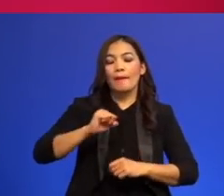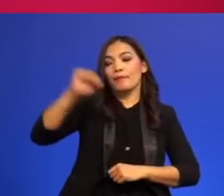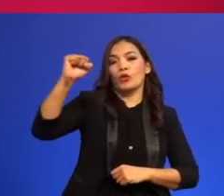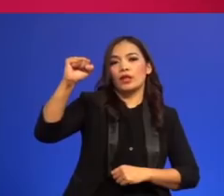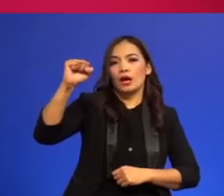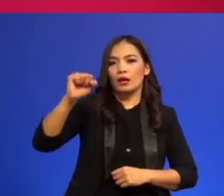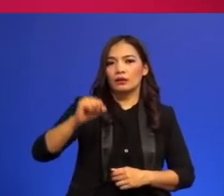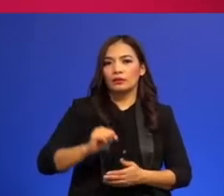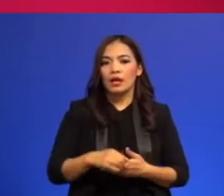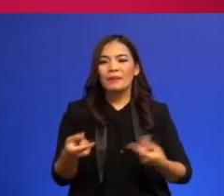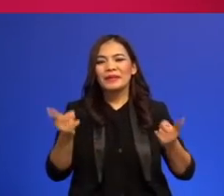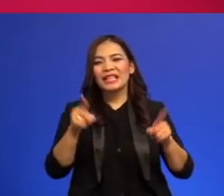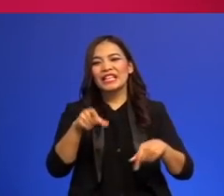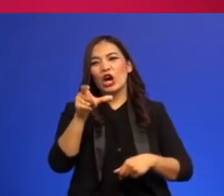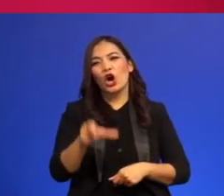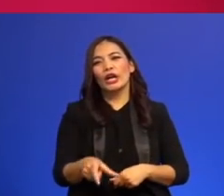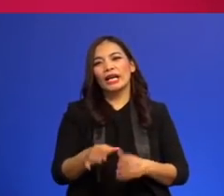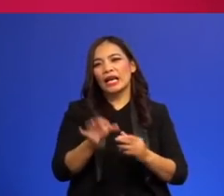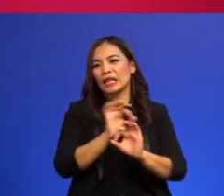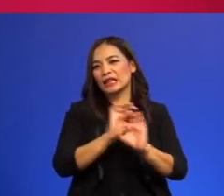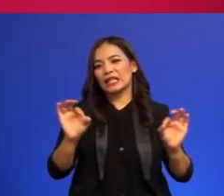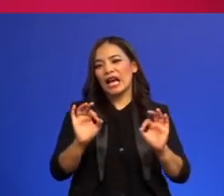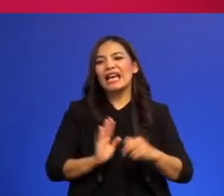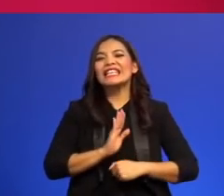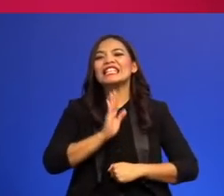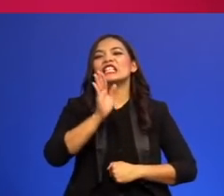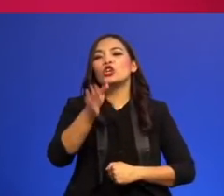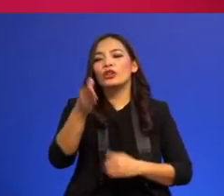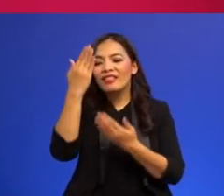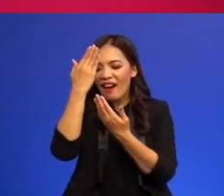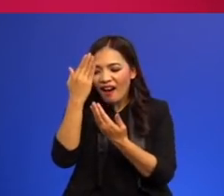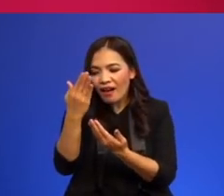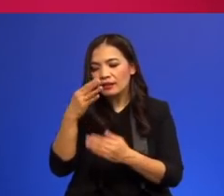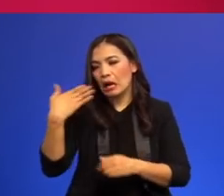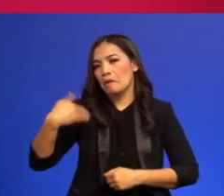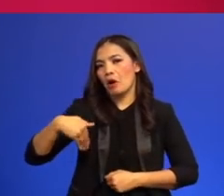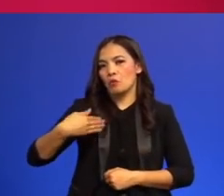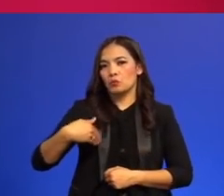Insubordinate, jadi orang yang tidak mau nurut.